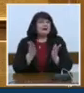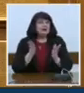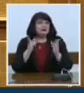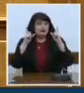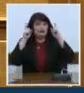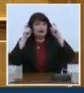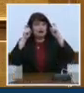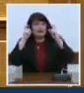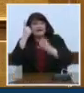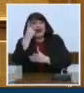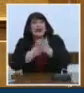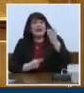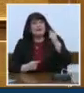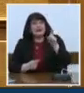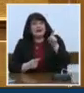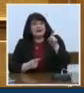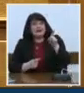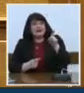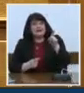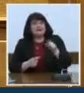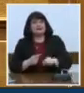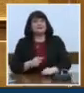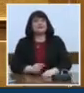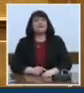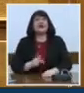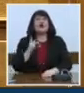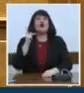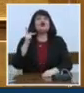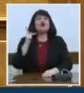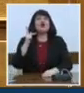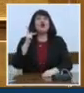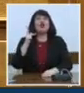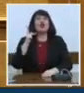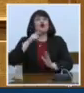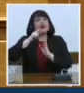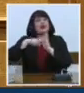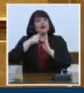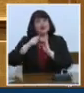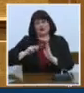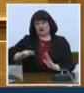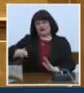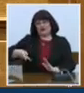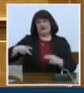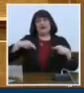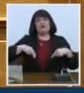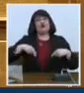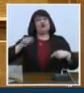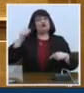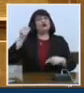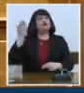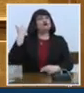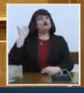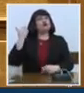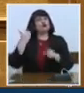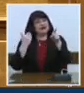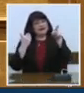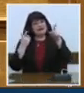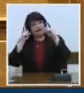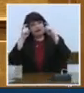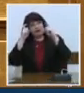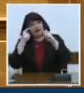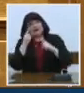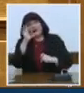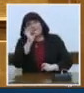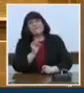έλειπε. Έλειπε η κυρία Κονιόρδου, η οποία ήταν δίπλα μου, ούτε ως υπουργός πολιτισμού. Αυτή είναι η φωτογραφία